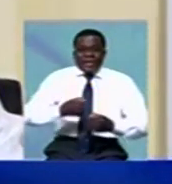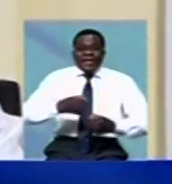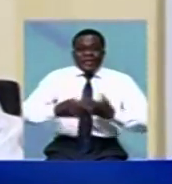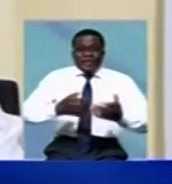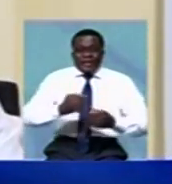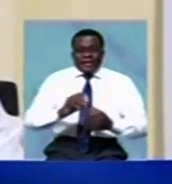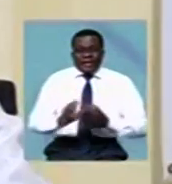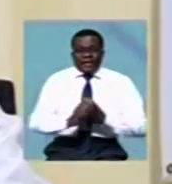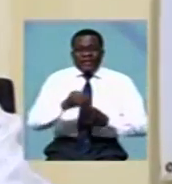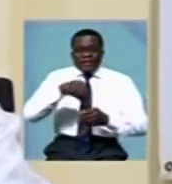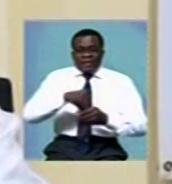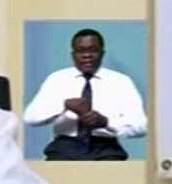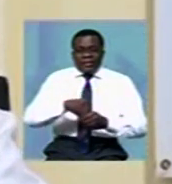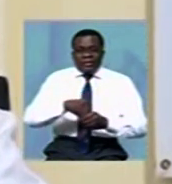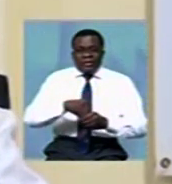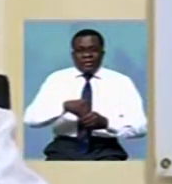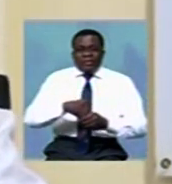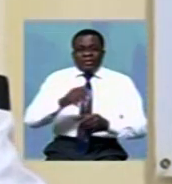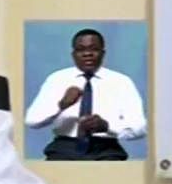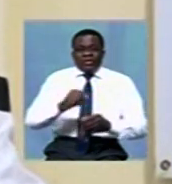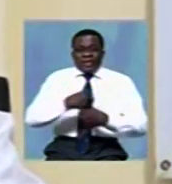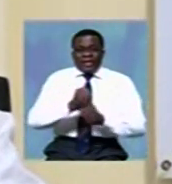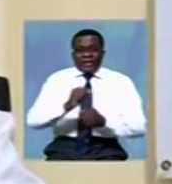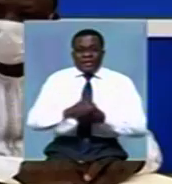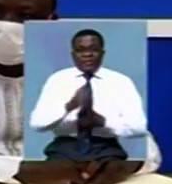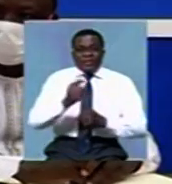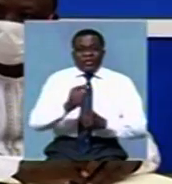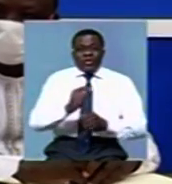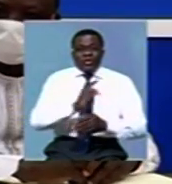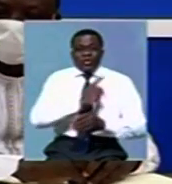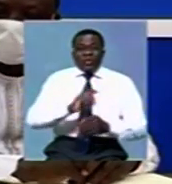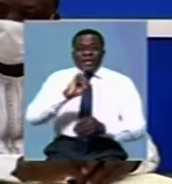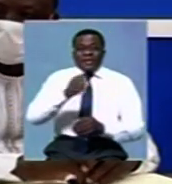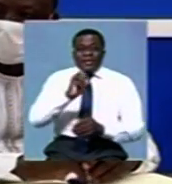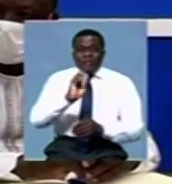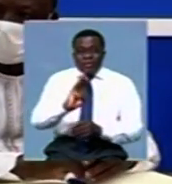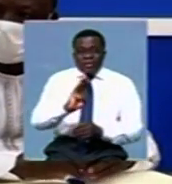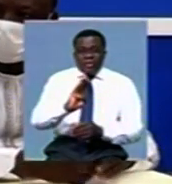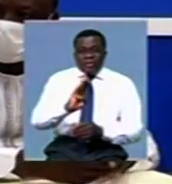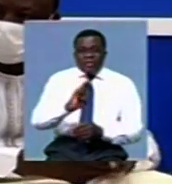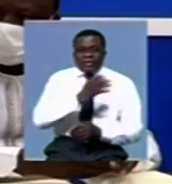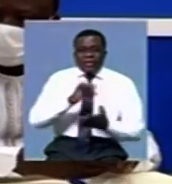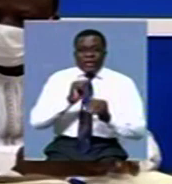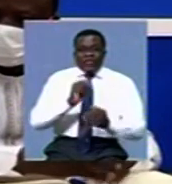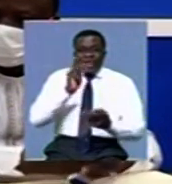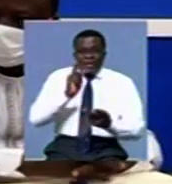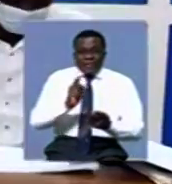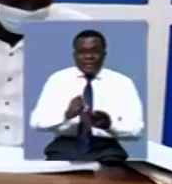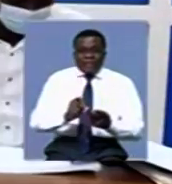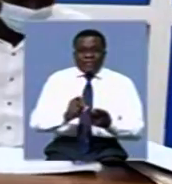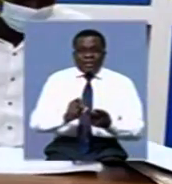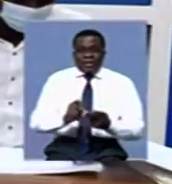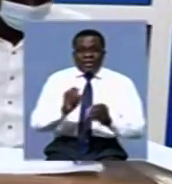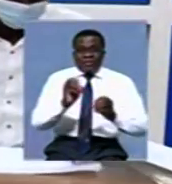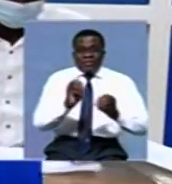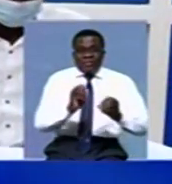célérité dans la réalisation de leur partie du job. Et cela, effectivement,